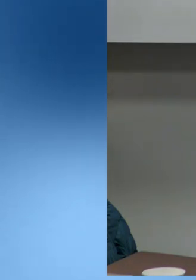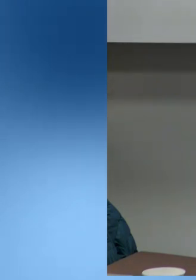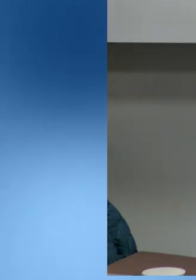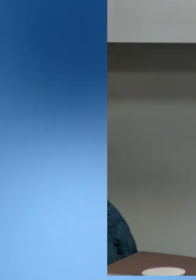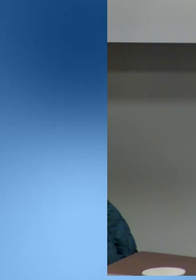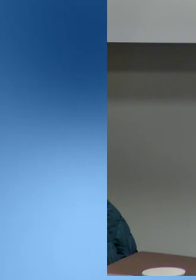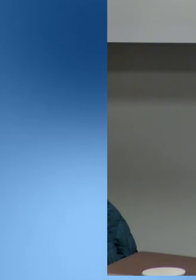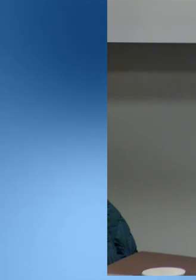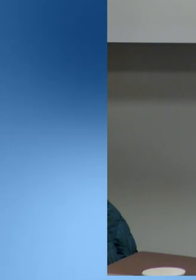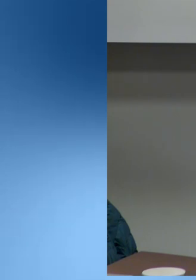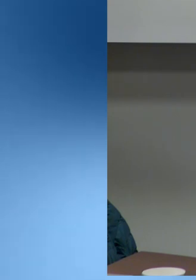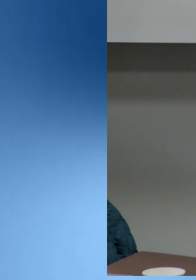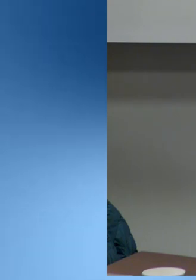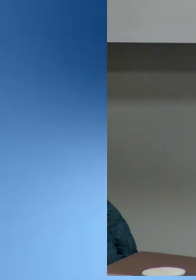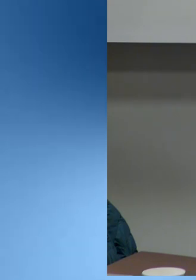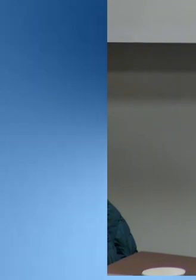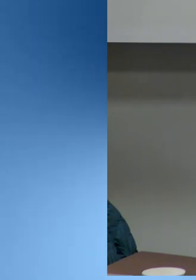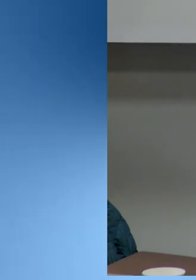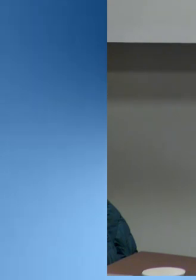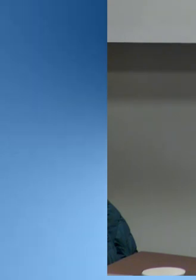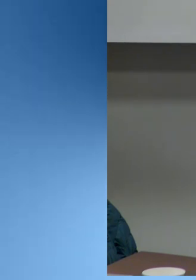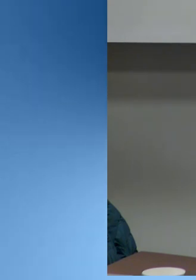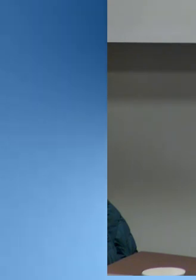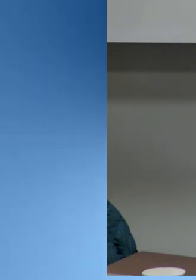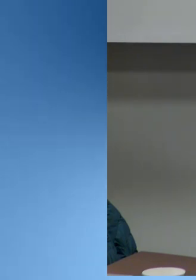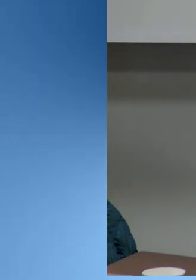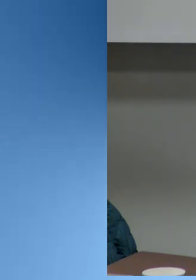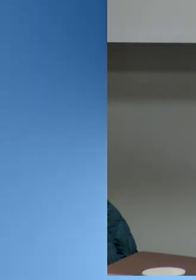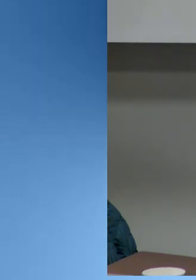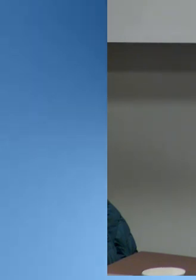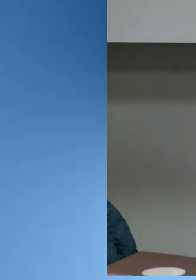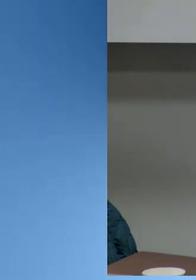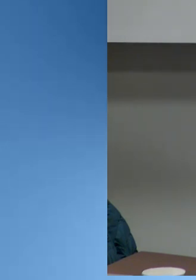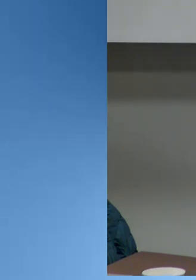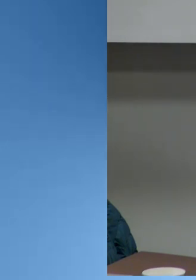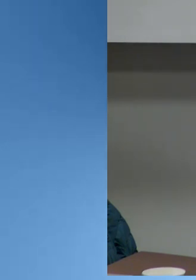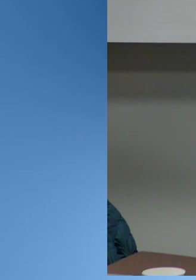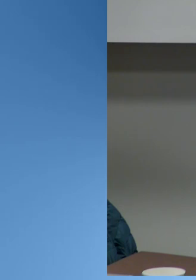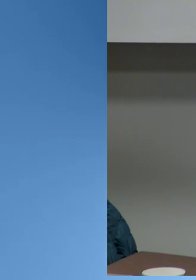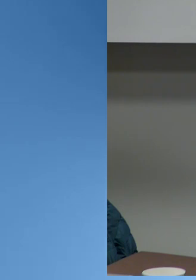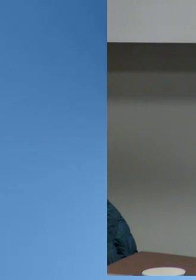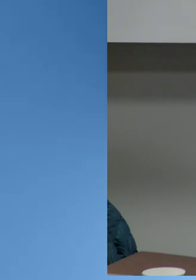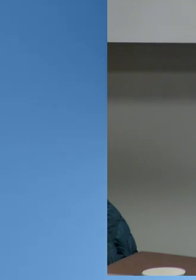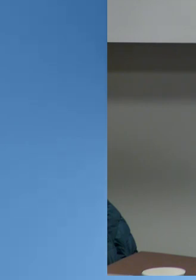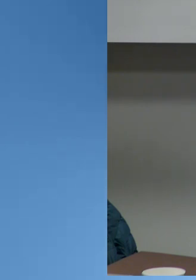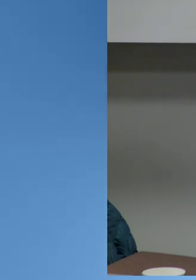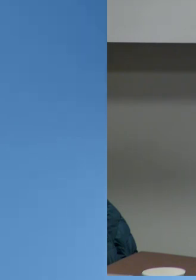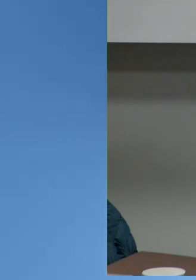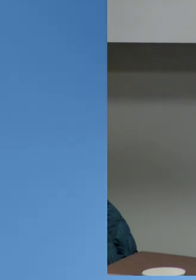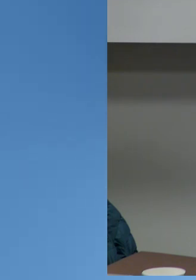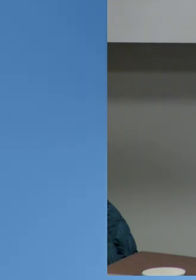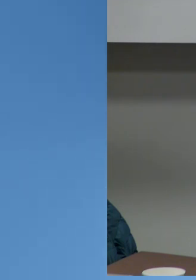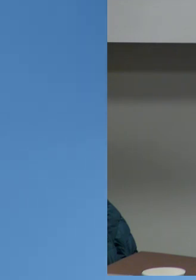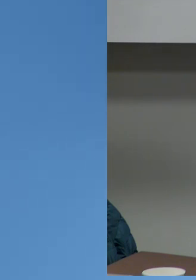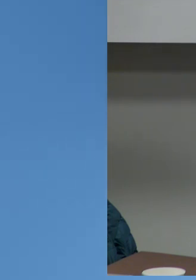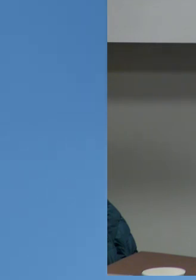ne prend pas part au vote qui s'abstient qui vote contre qui vote pour unanimité délibération adoptée la 50 désaffectation de